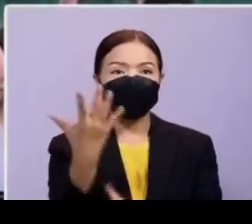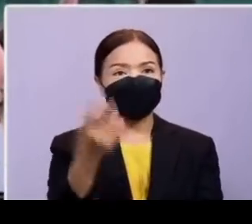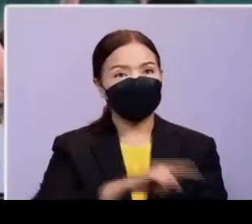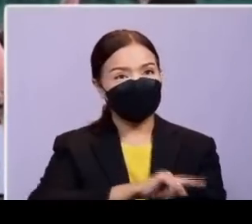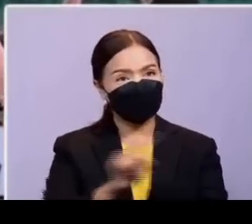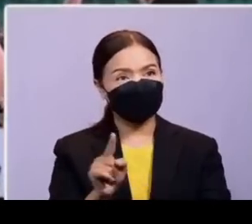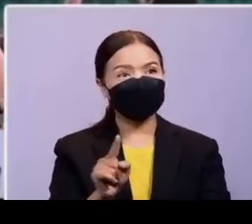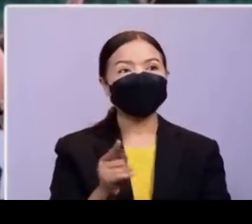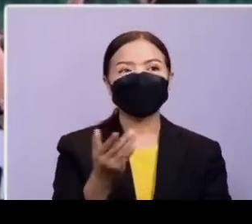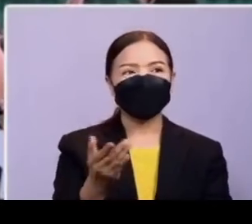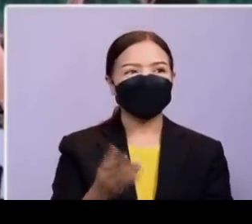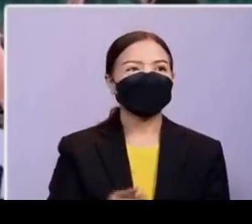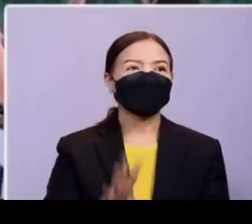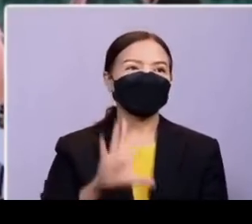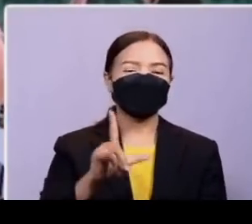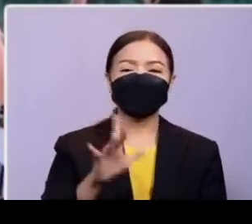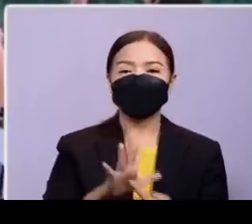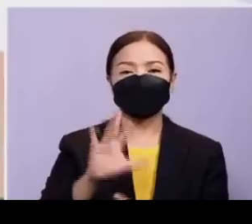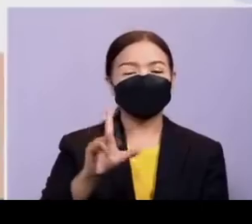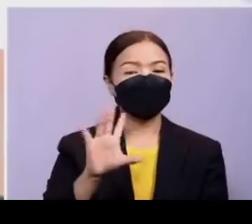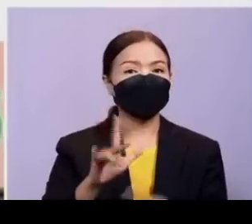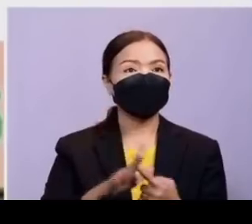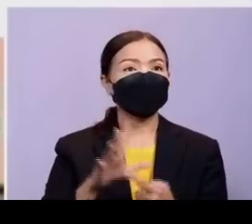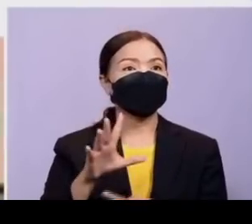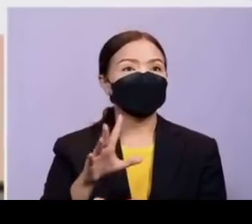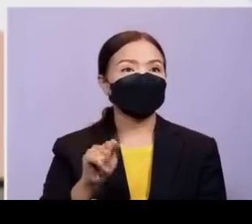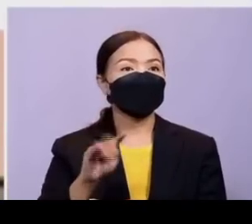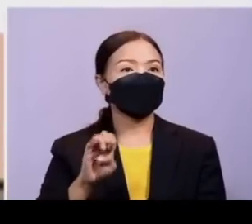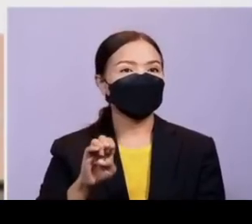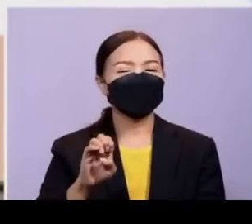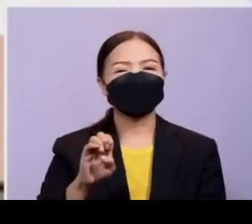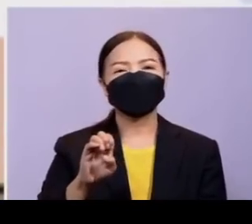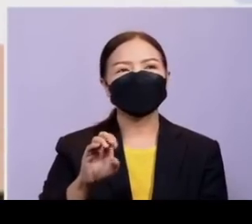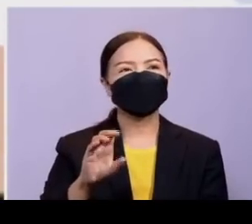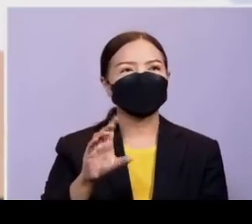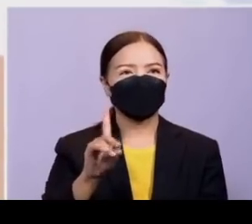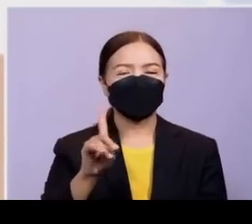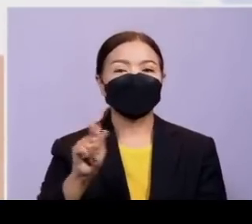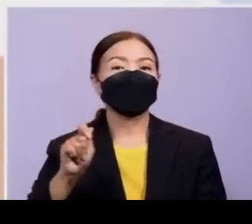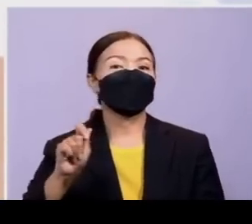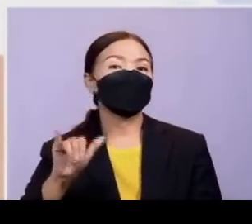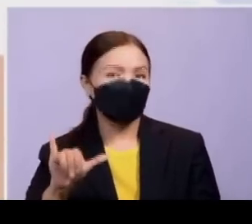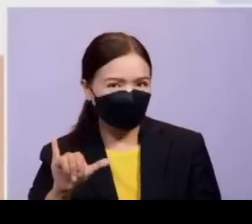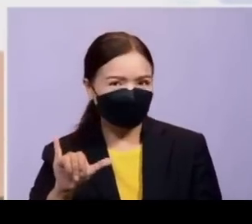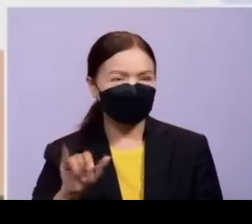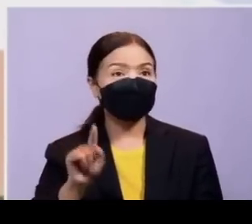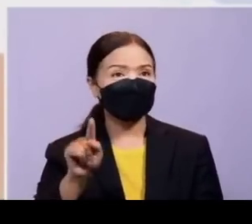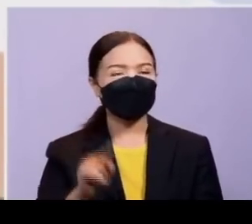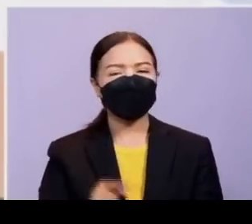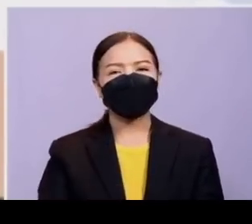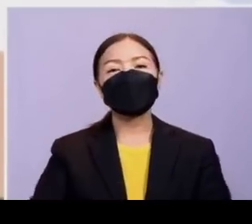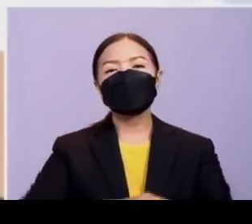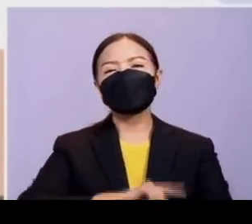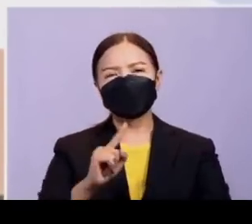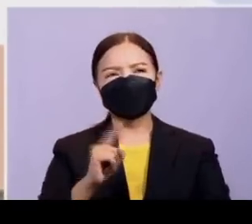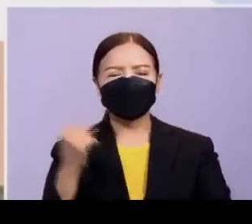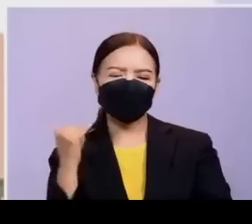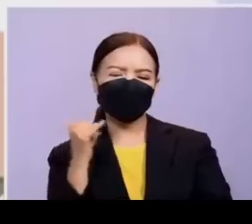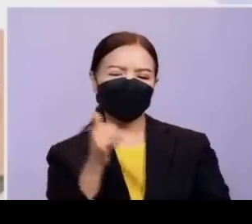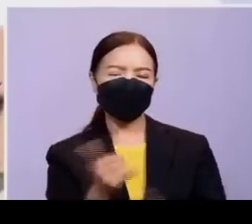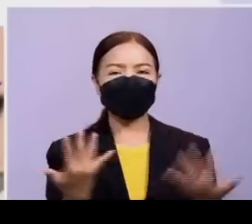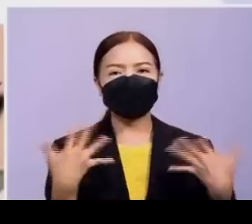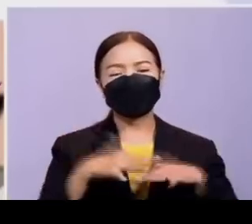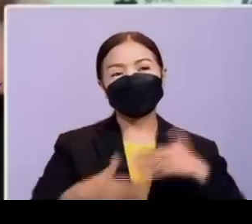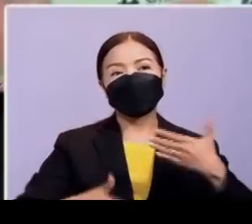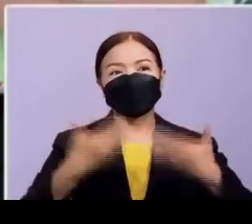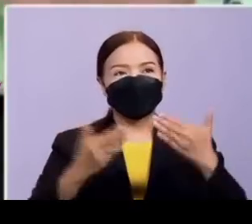ย์ด้วยค่ะ วิโอ้โหคุณใช้คำนี้เลยเหรอ ก็คุณดูเอาละกันความยิ่งใหญ่ของท่านชัชชาตินะคะท่านไปร่วมกิจกรรมแต่เช้ า เ